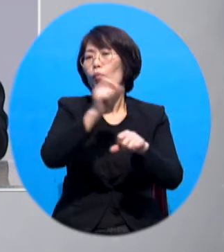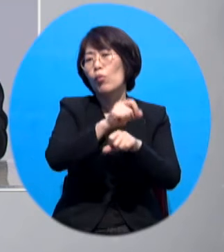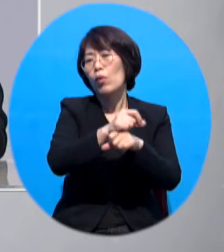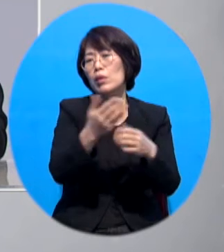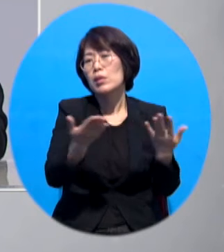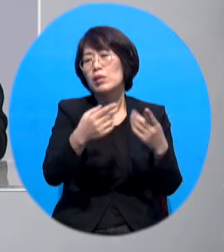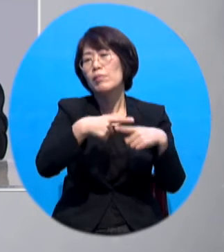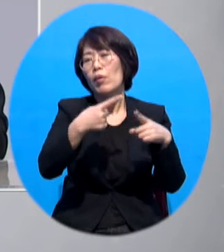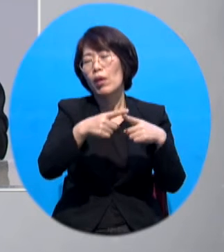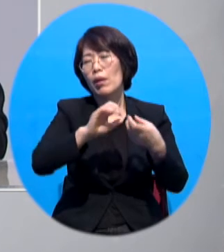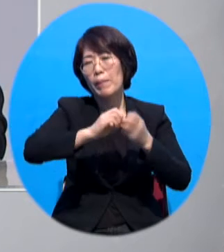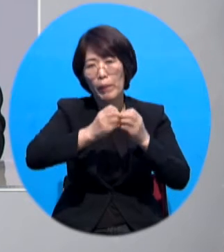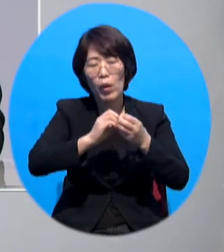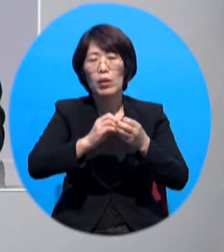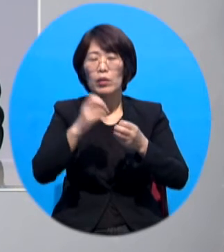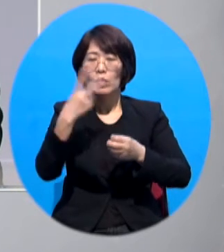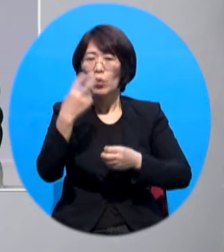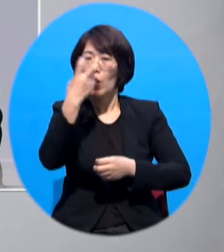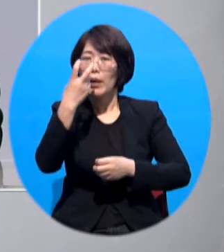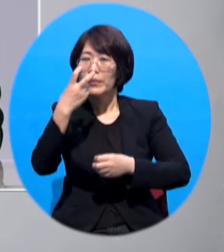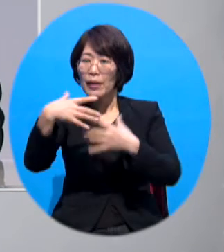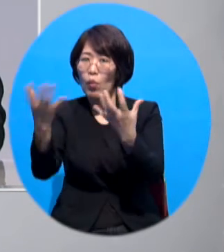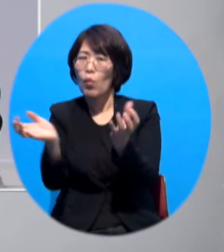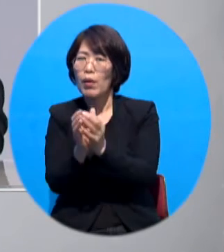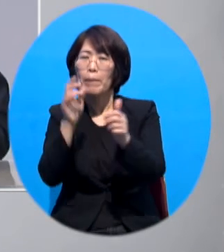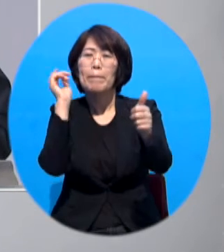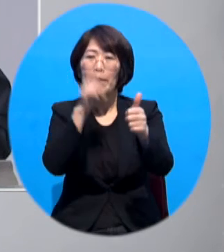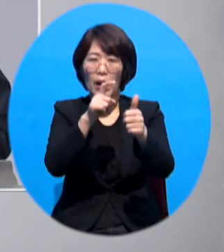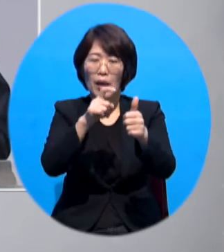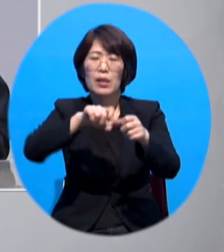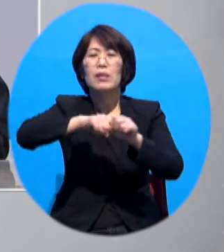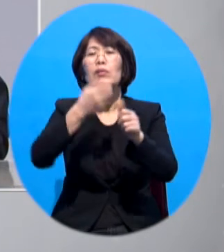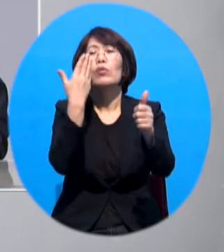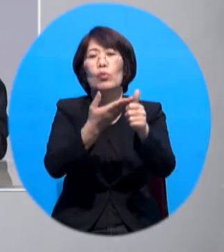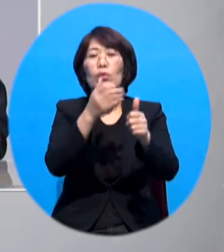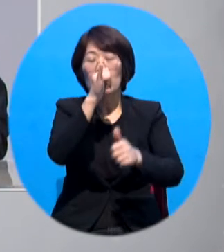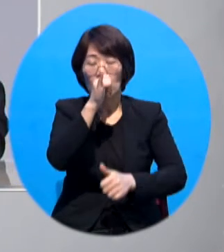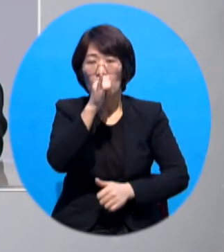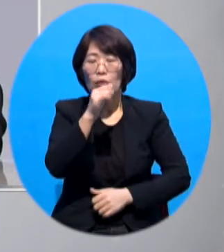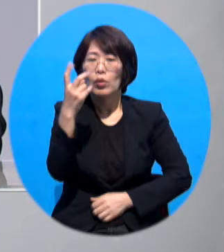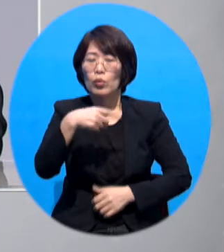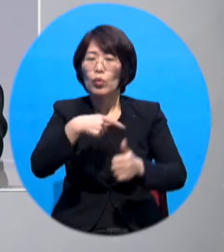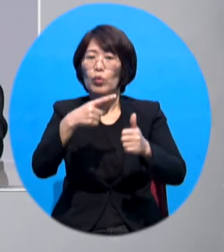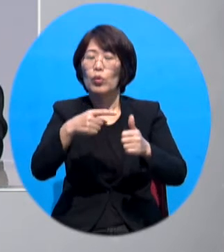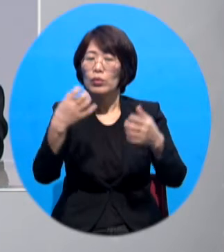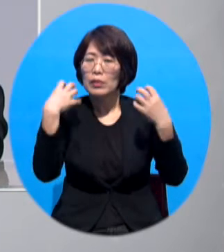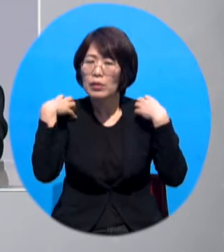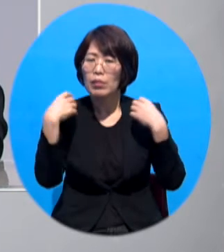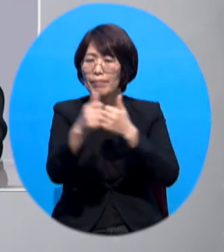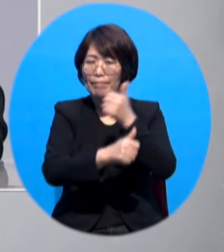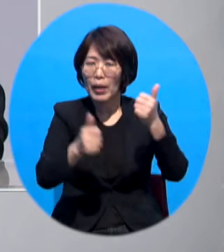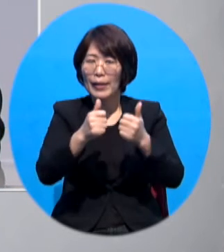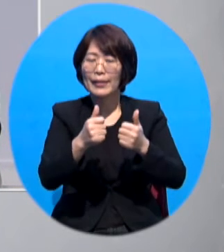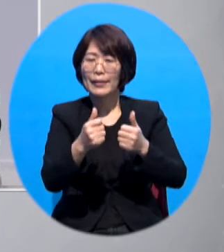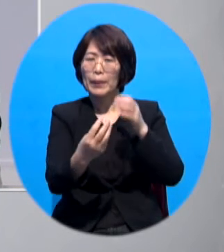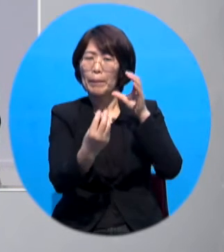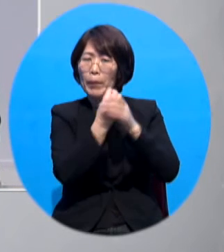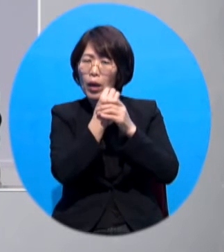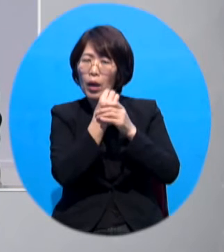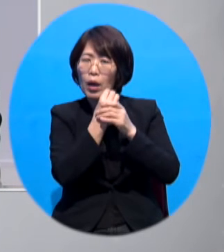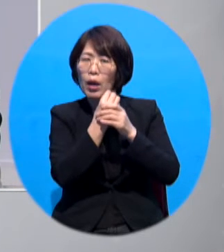저작 감사원의 적발돼 서재를 요청 받았죠 또 교육청의 고 1 간부가 뇌물로 코 서게